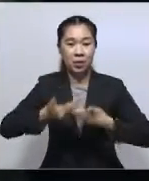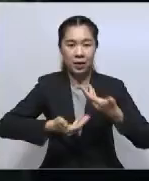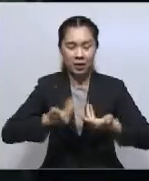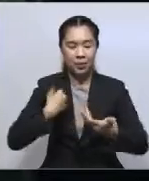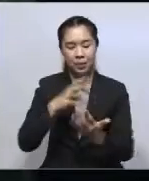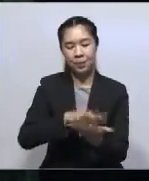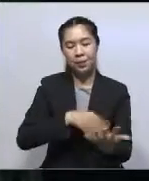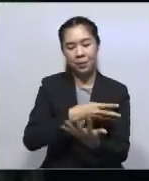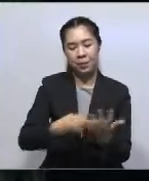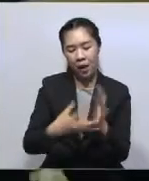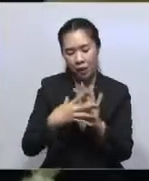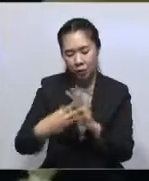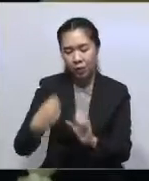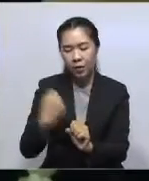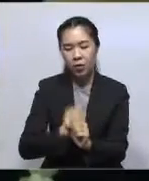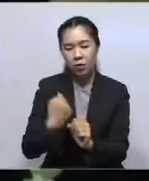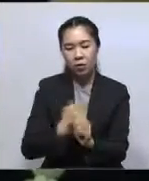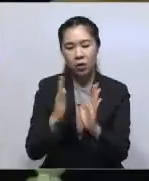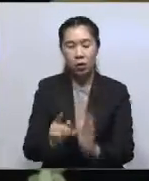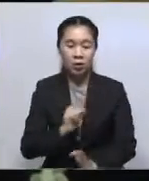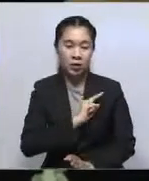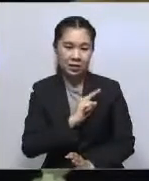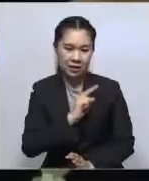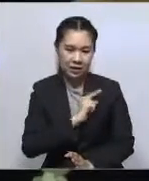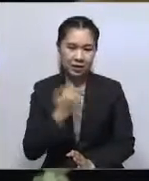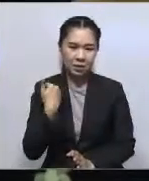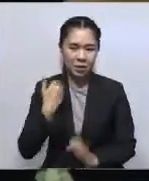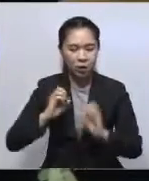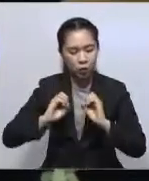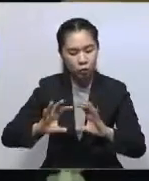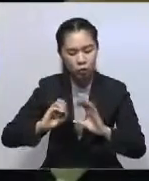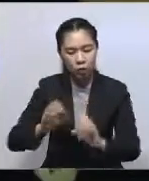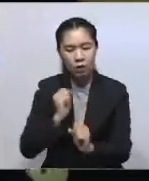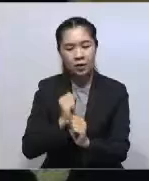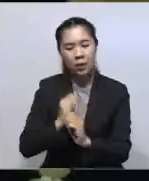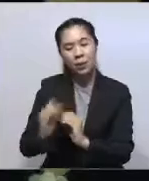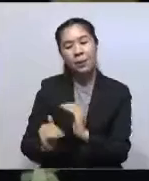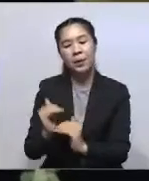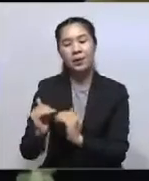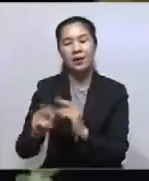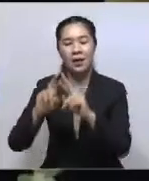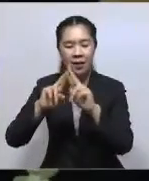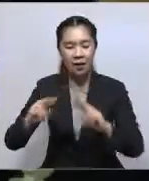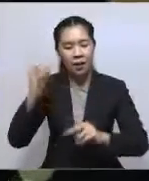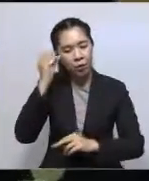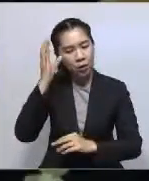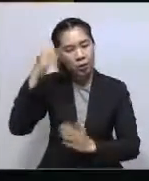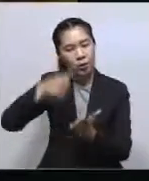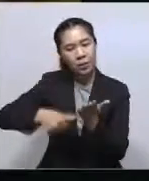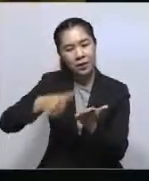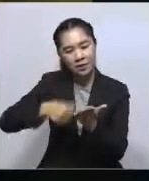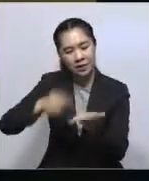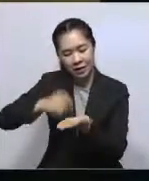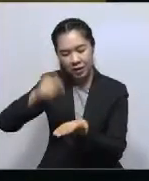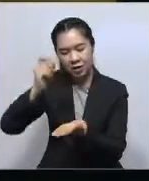กอบรมเจ้าหน้าที่ของร้านค้าประชารัฐนะคะโดยการสอนทำธุรกิจพัฒนาร้านค้าให้ความรู้ด้านภาษีการจดทะ